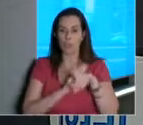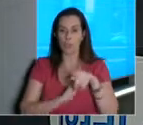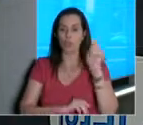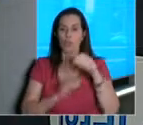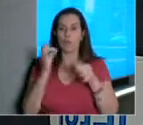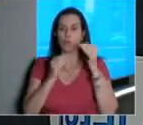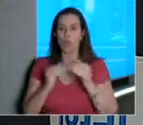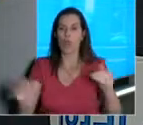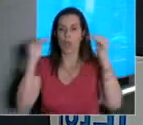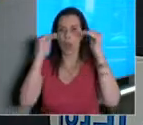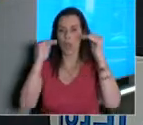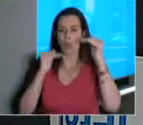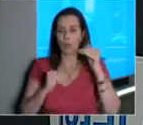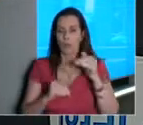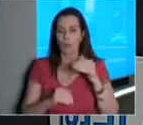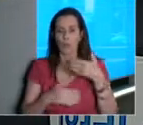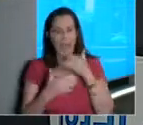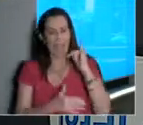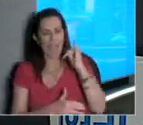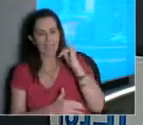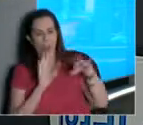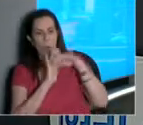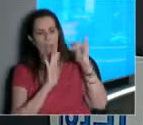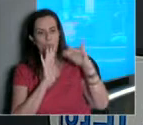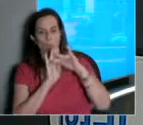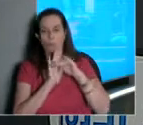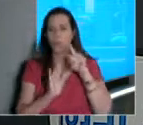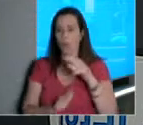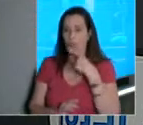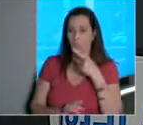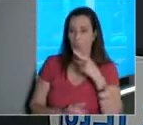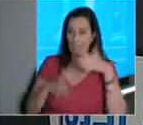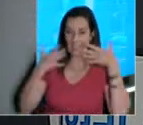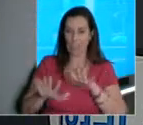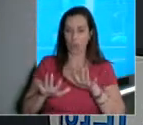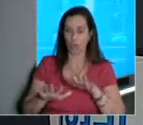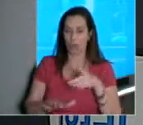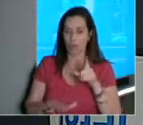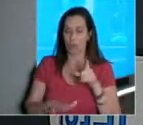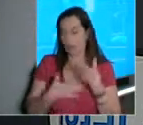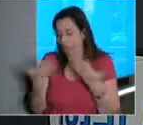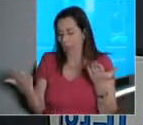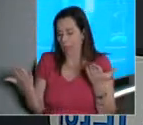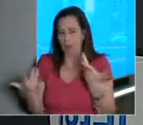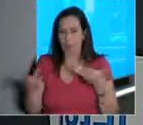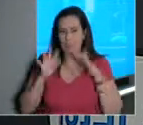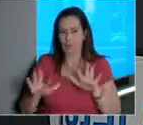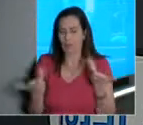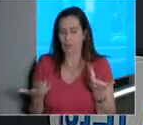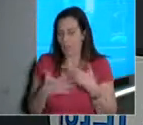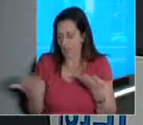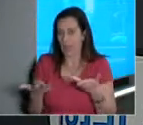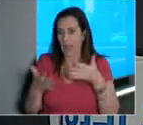שופטי בית המשפט העליון. אני לא הפרעתי לך, שנייה. איזה חוקים? שופטי בית המשפט העליון. כשאת מדברת על גזענות, זה פתטי. למה זה פתטי?